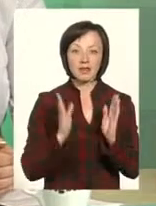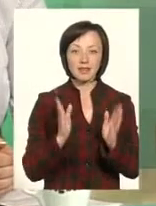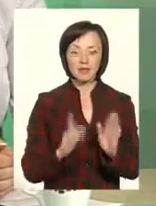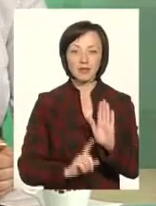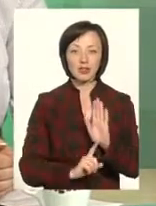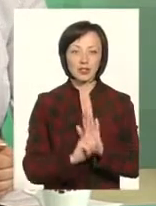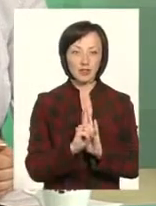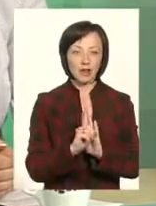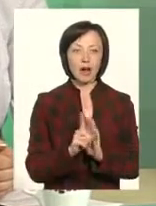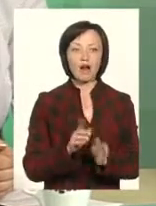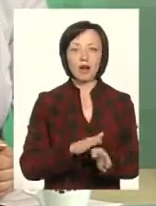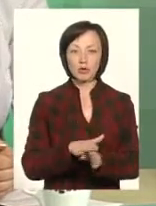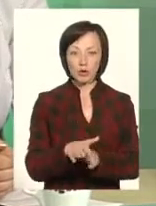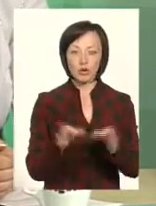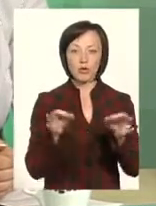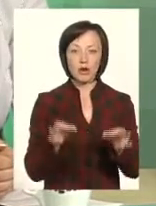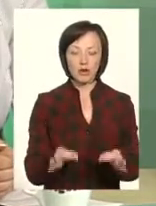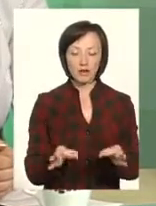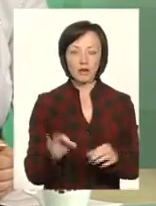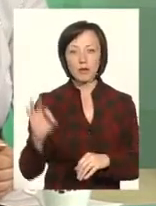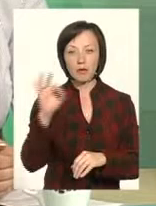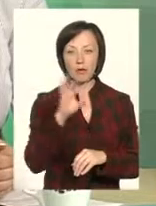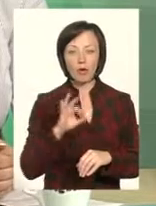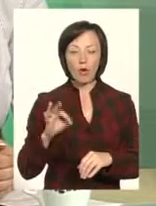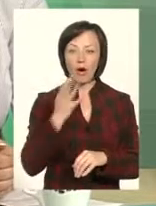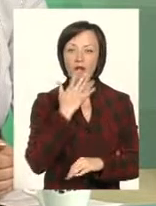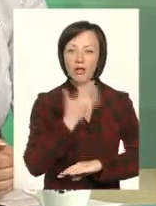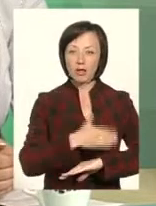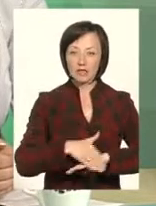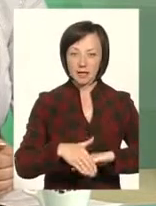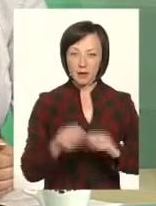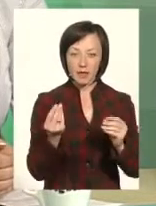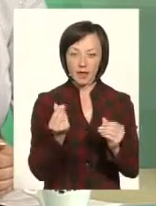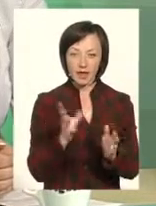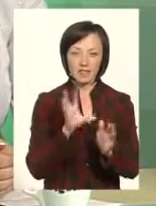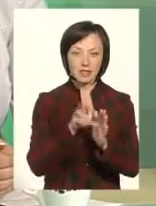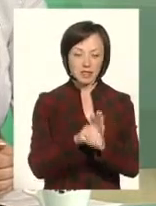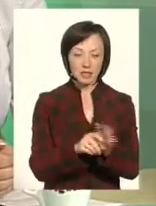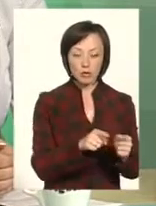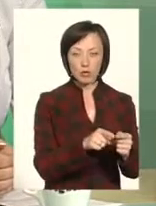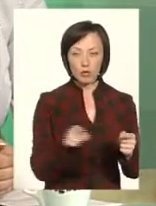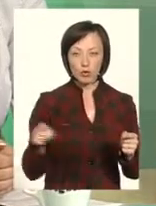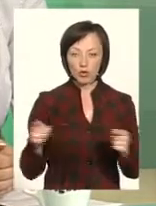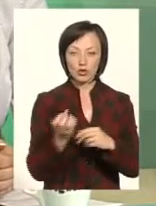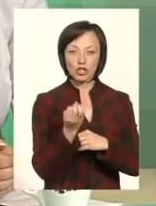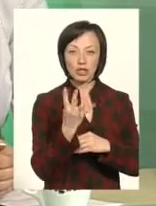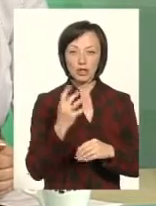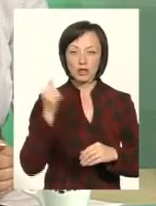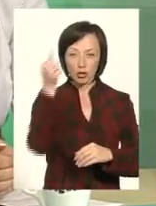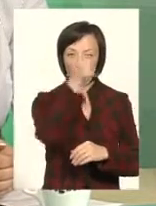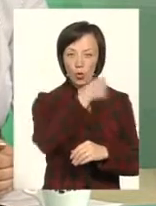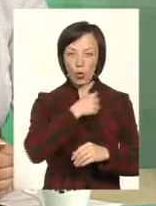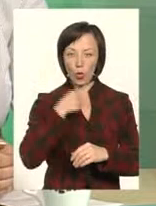так? Абсолютно праві. Що стосується іноземних інвестицій, то на протязі 2014